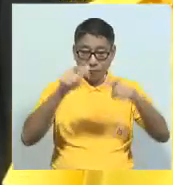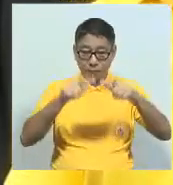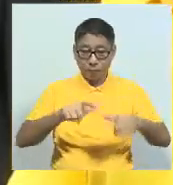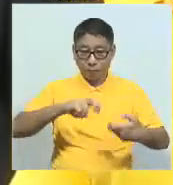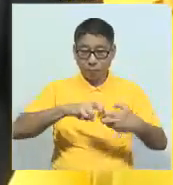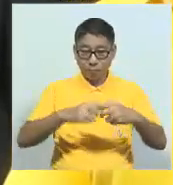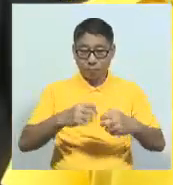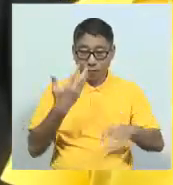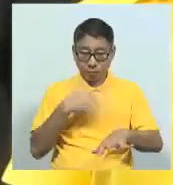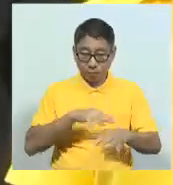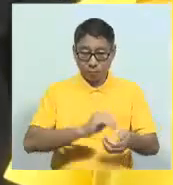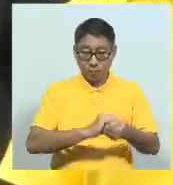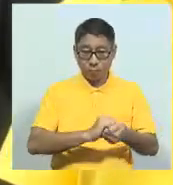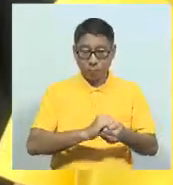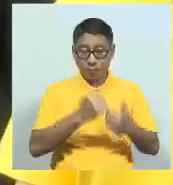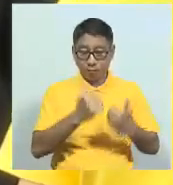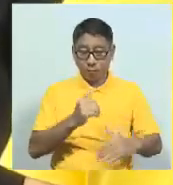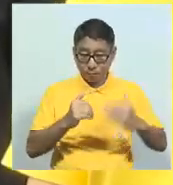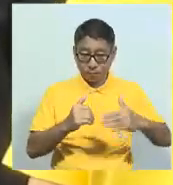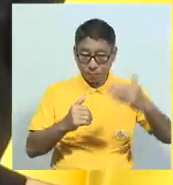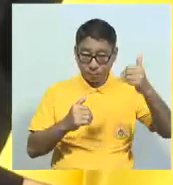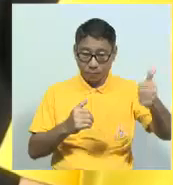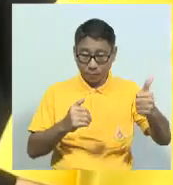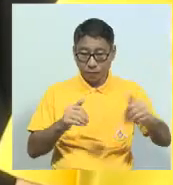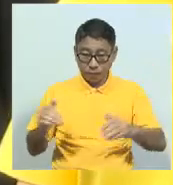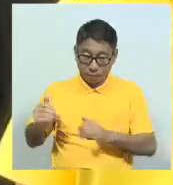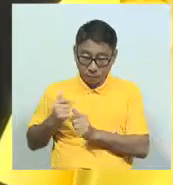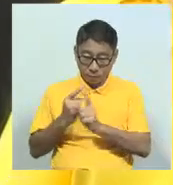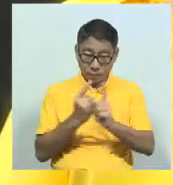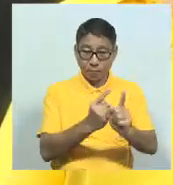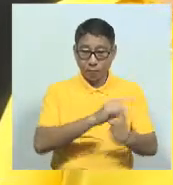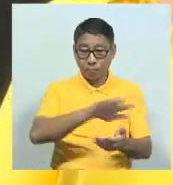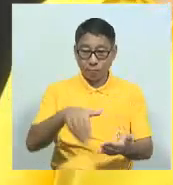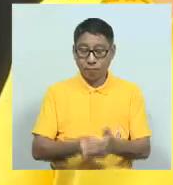ามีส่วนร่วมไว้ตรงนี้เขาไปก่อนแล้วมันจะดียังไงเดี๋ยวมันก็ไปกันหมดนั่นแหละ